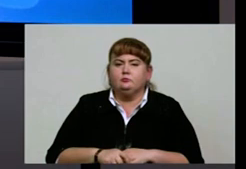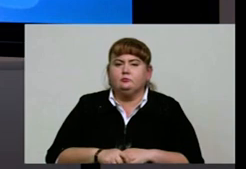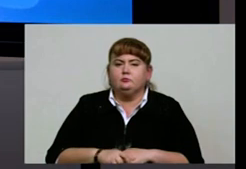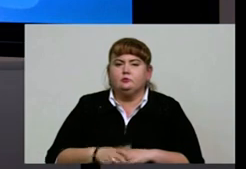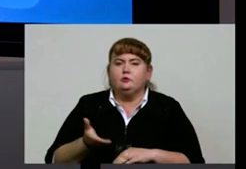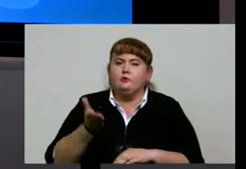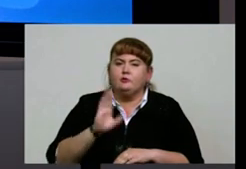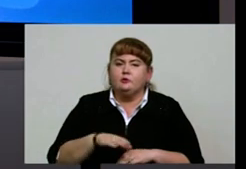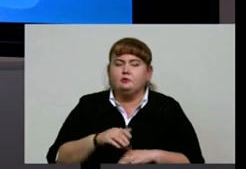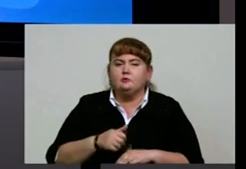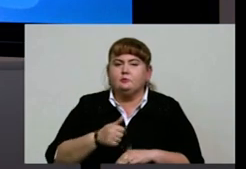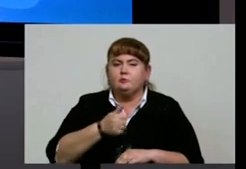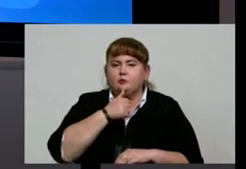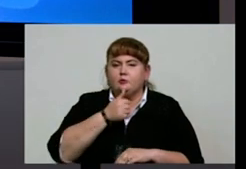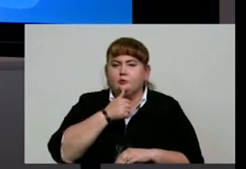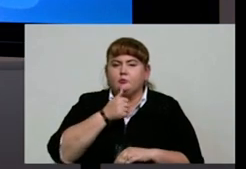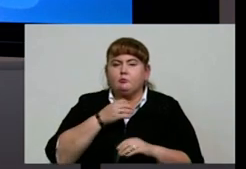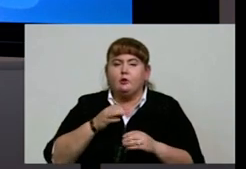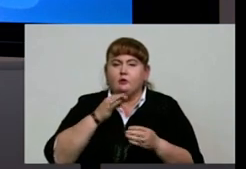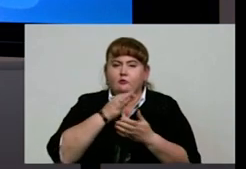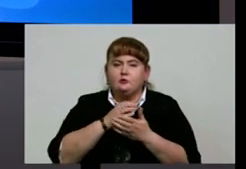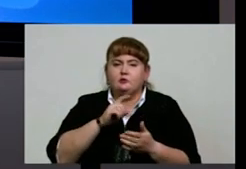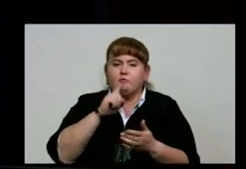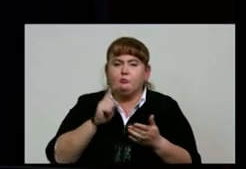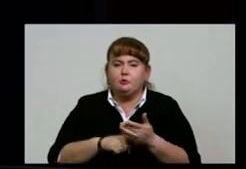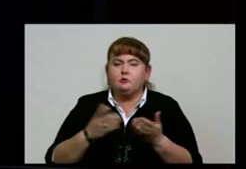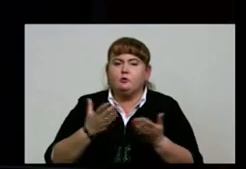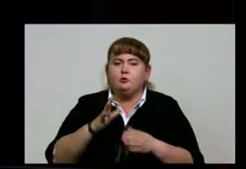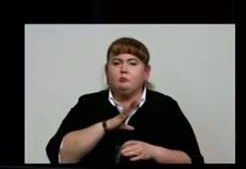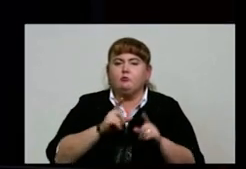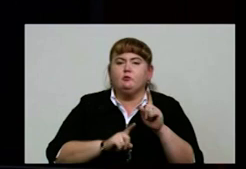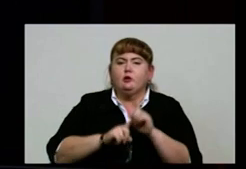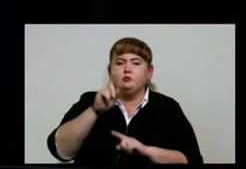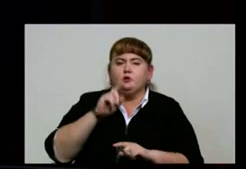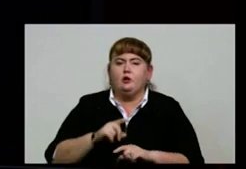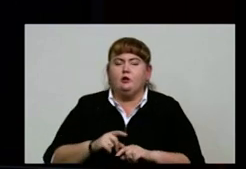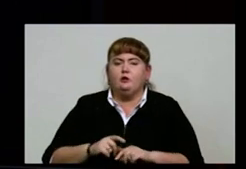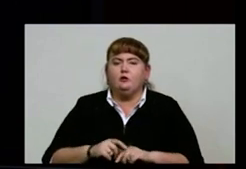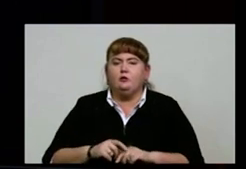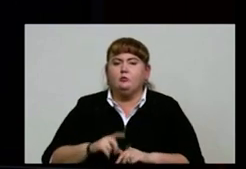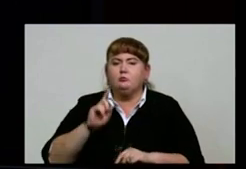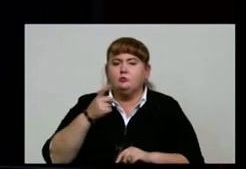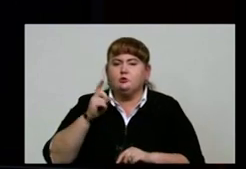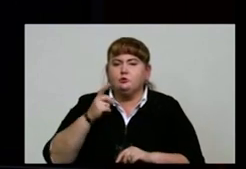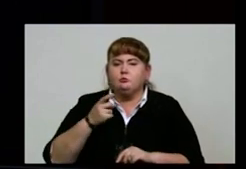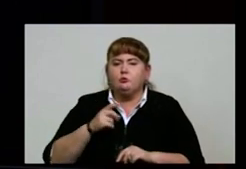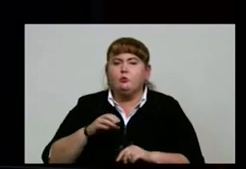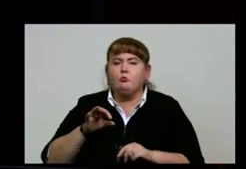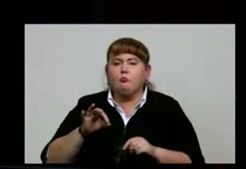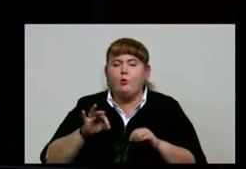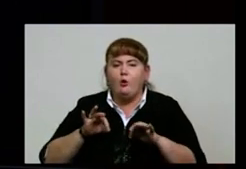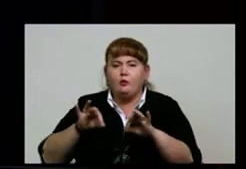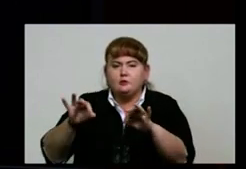И давайте с вами ответим на вопрос, который был в начале темы. Почему стальные полосы и